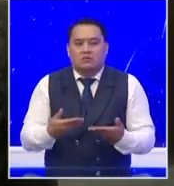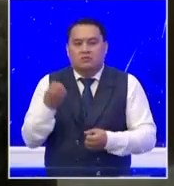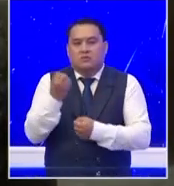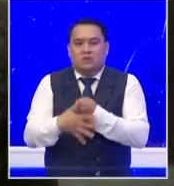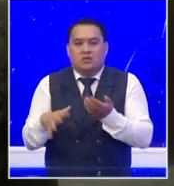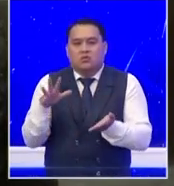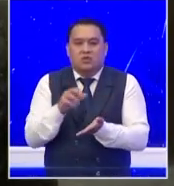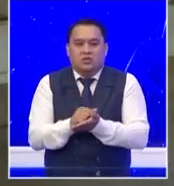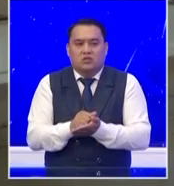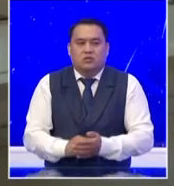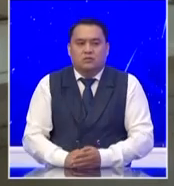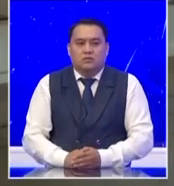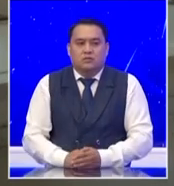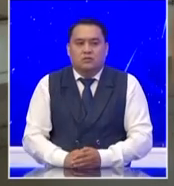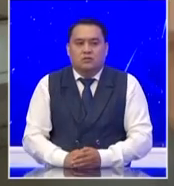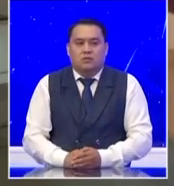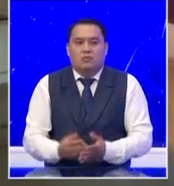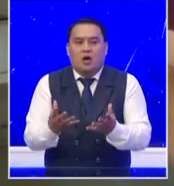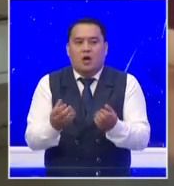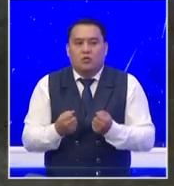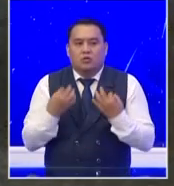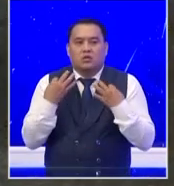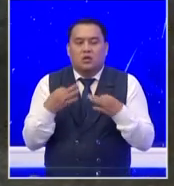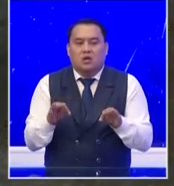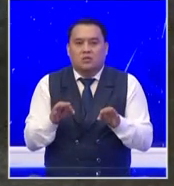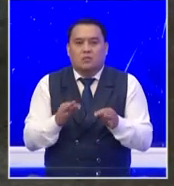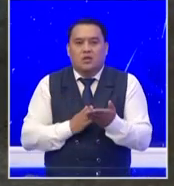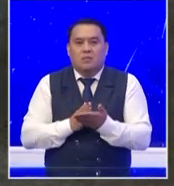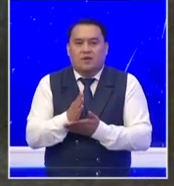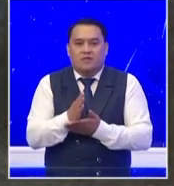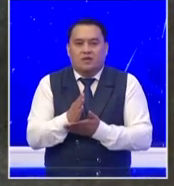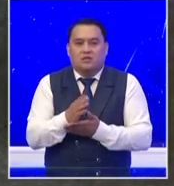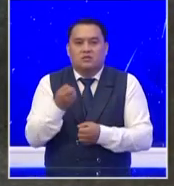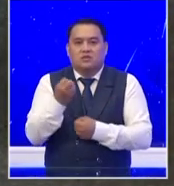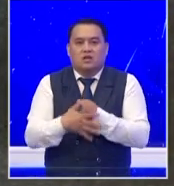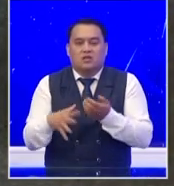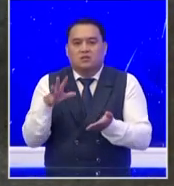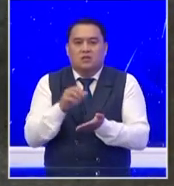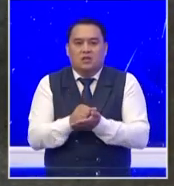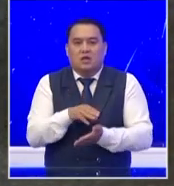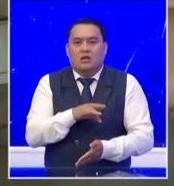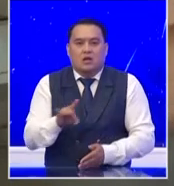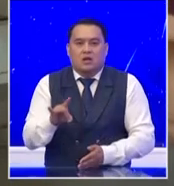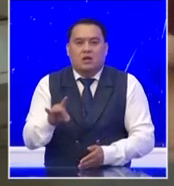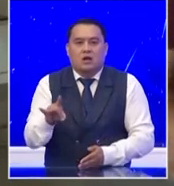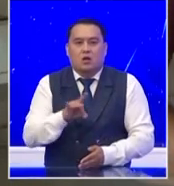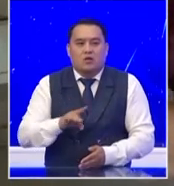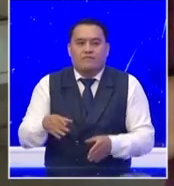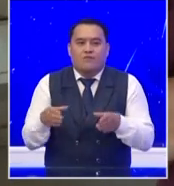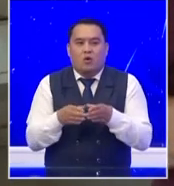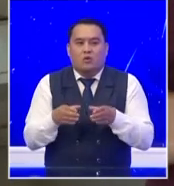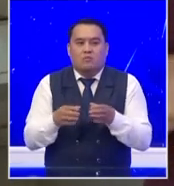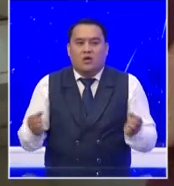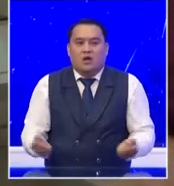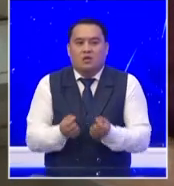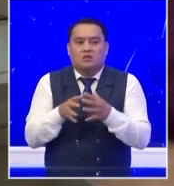центр занятости. Там получил сертификат и по направлению центр занятости Талгарского района. Из фонда